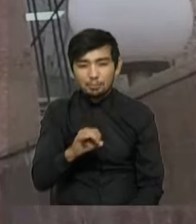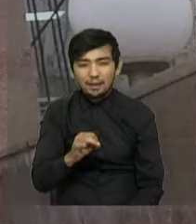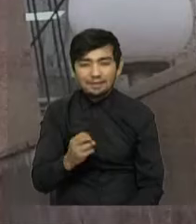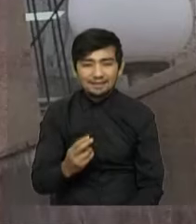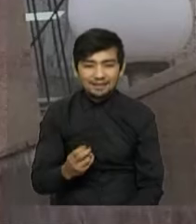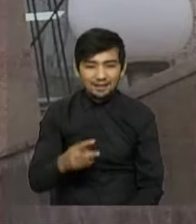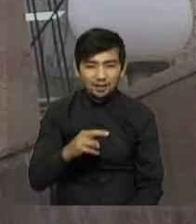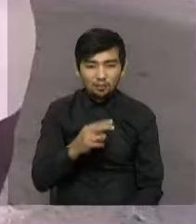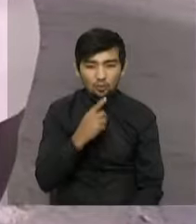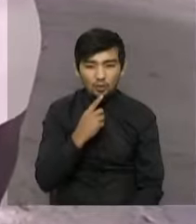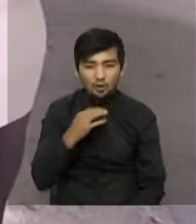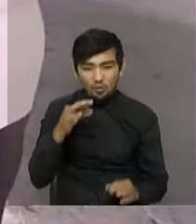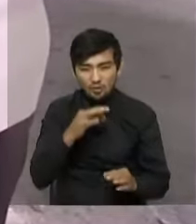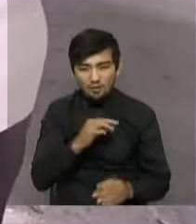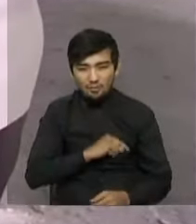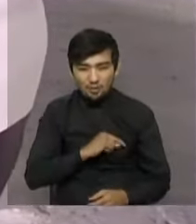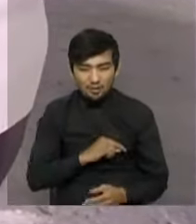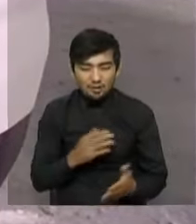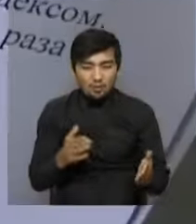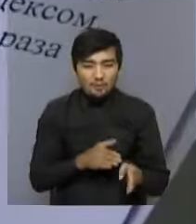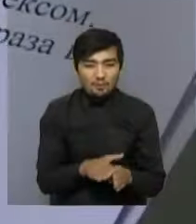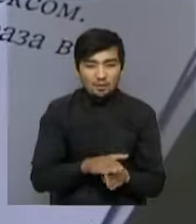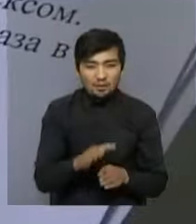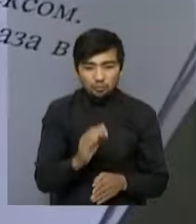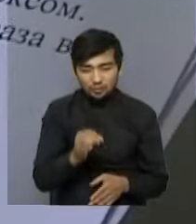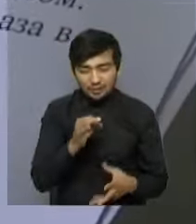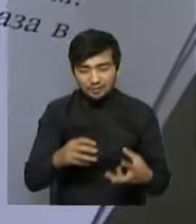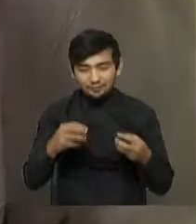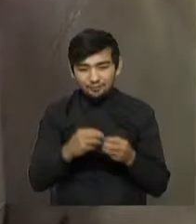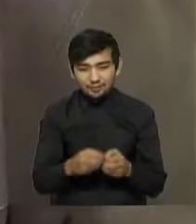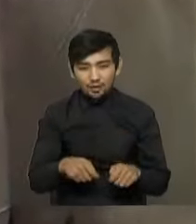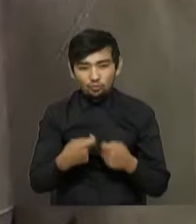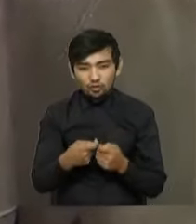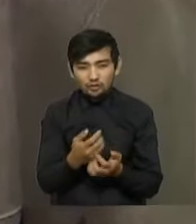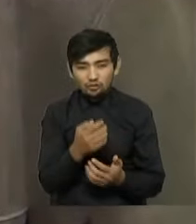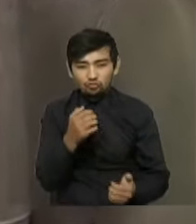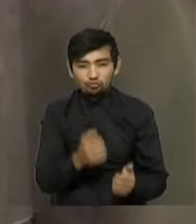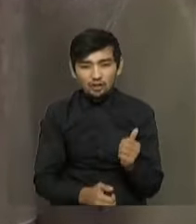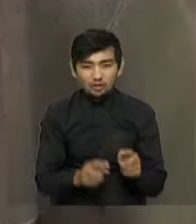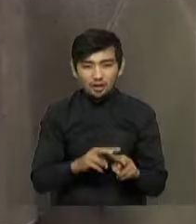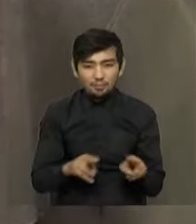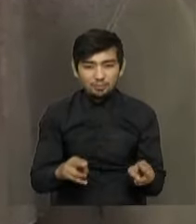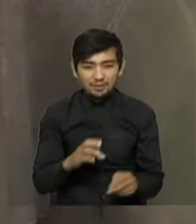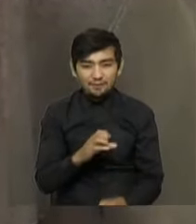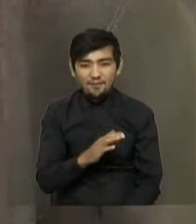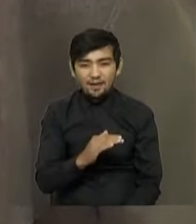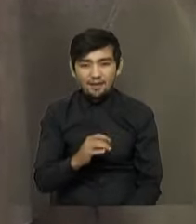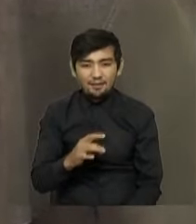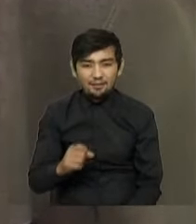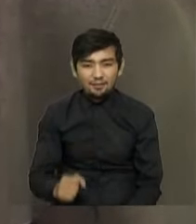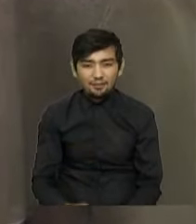Какую работу он будет выполнять и как часто в нашей стране фиксируют нарушения в этой сфере.